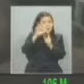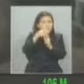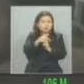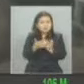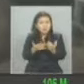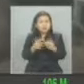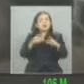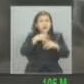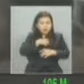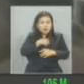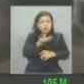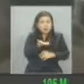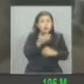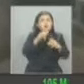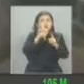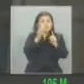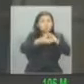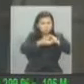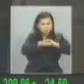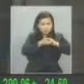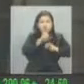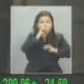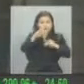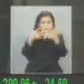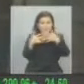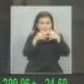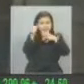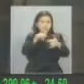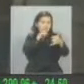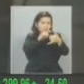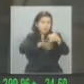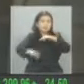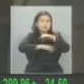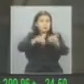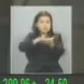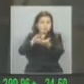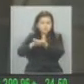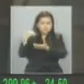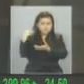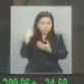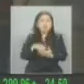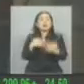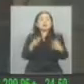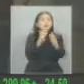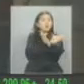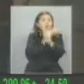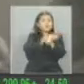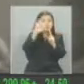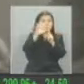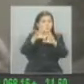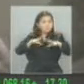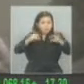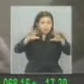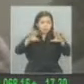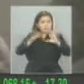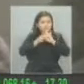หรัฐต้องการให้ปากีสถานให้ความร่วมมือในการสอบสวนเรื่องนี้ก่อนหน้านี้ปากีสถานปฏิเสธมาโดยตลอดว่าไม่มีส่วน